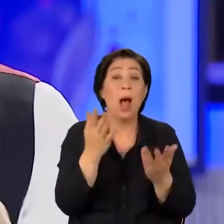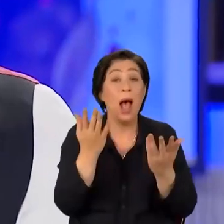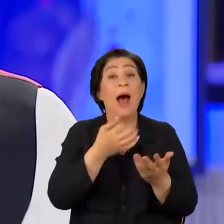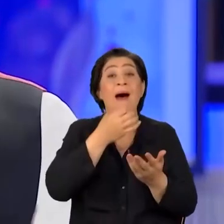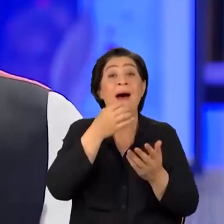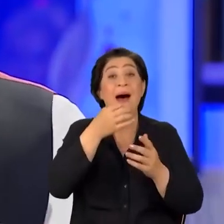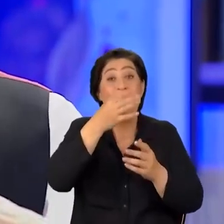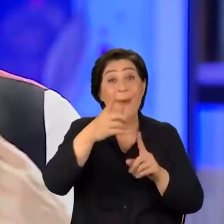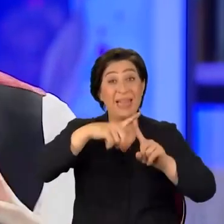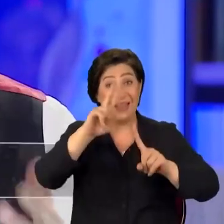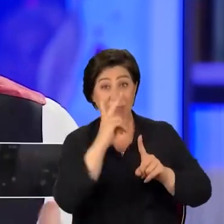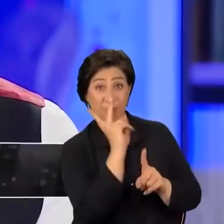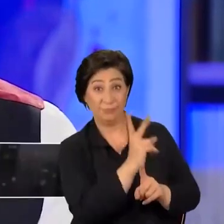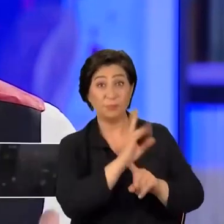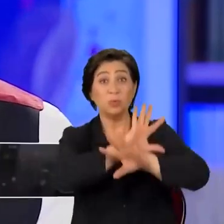haber kanallarının